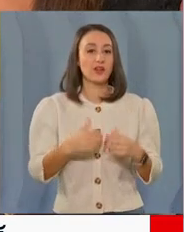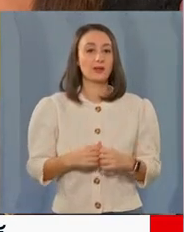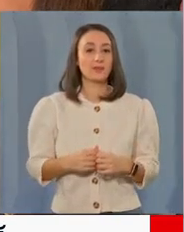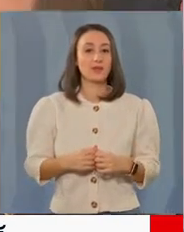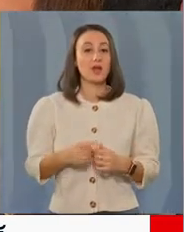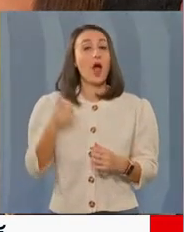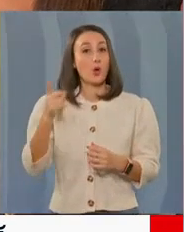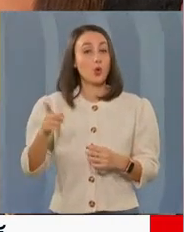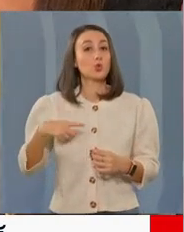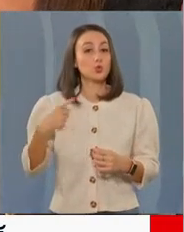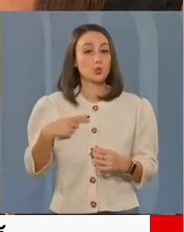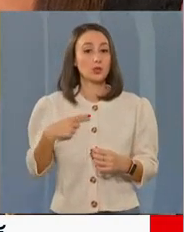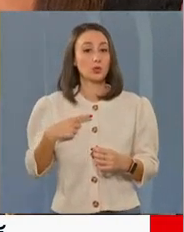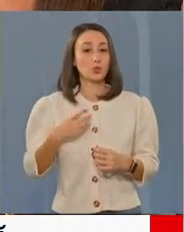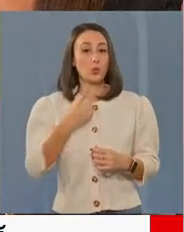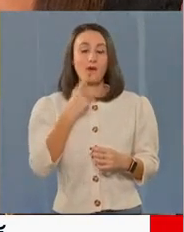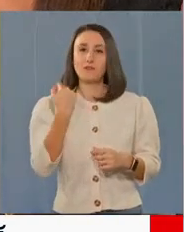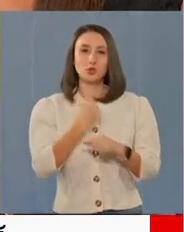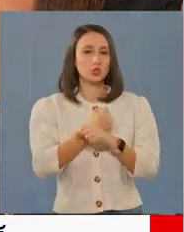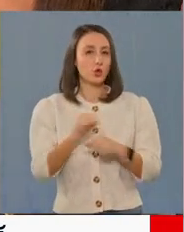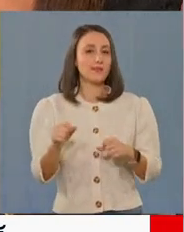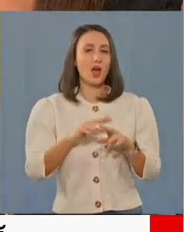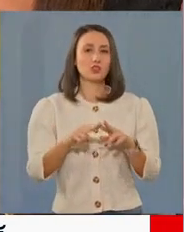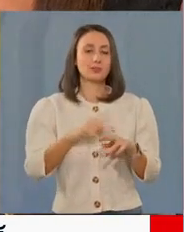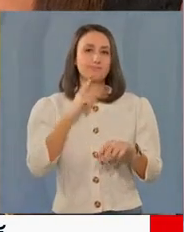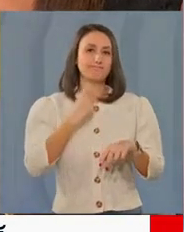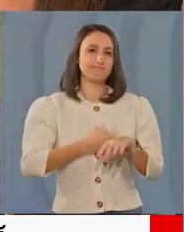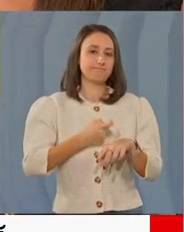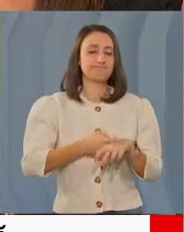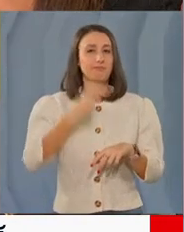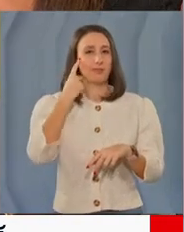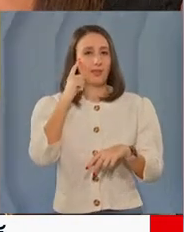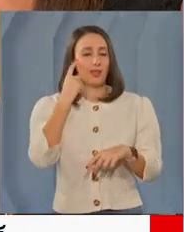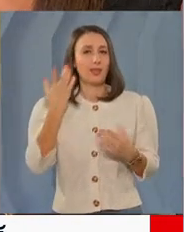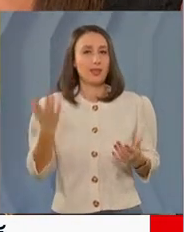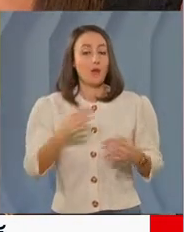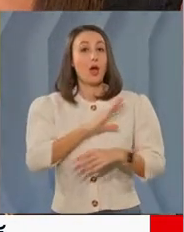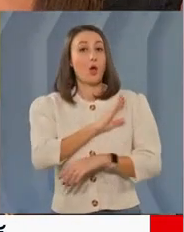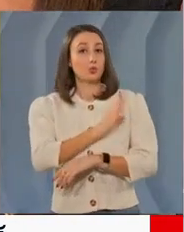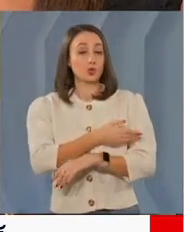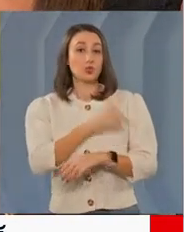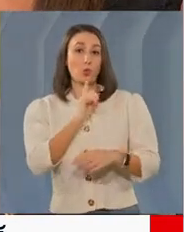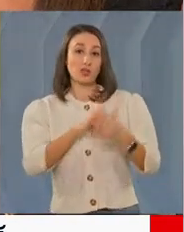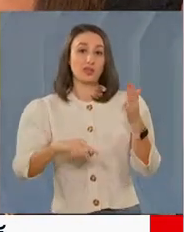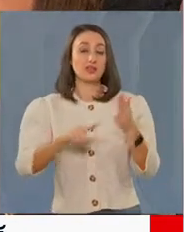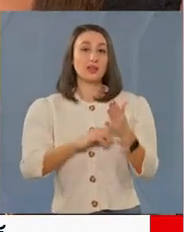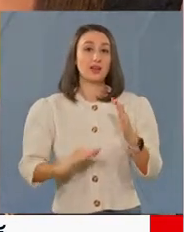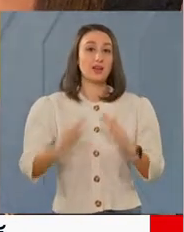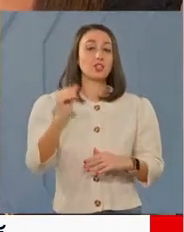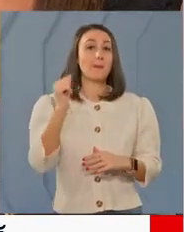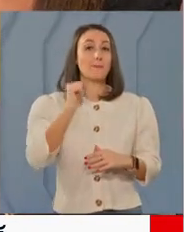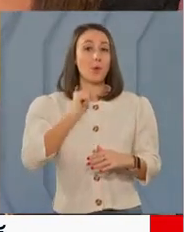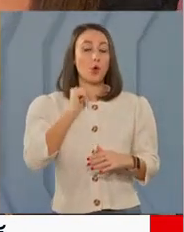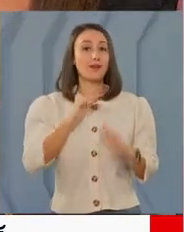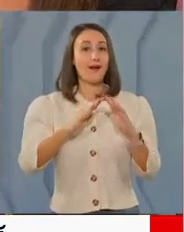dar acolo sunt. N-am fost niciodată atât de naivi să ne închipuim că autoritățile o să interzică creșterea porcilor